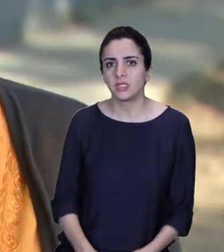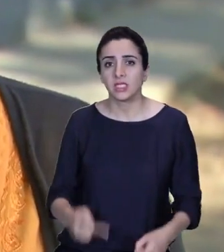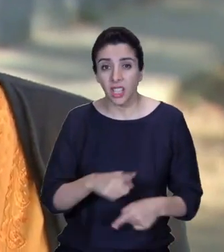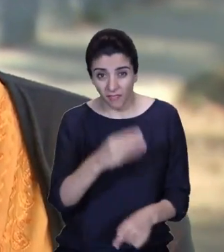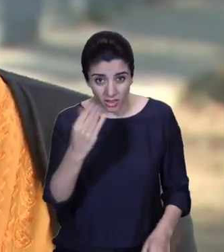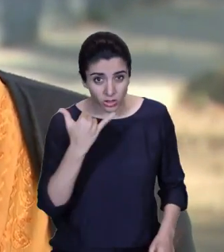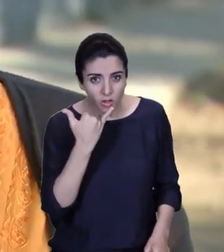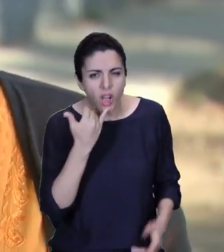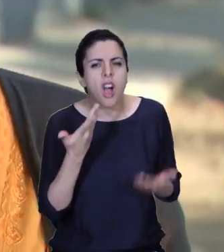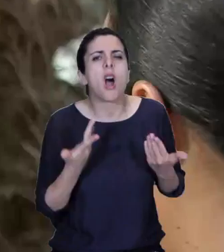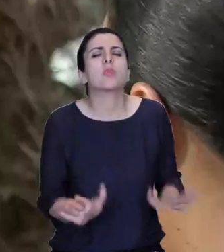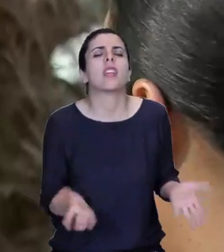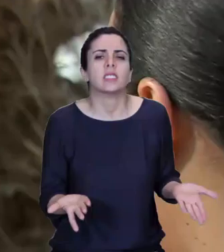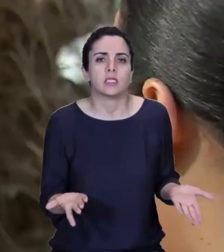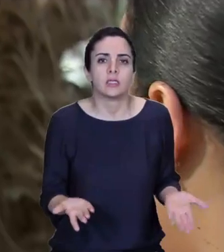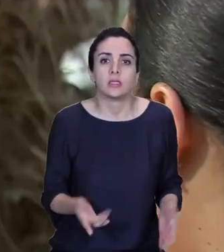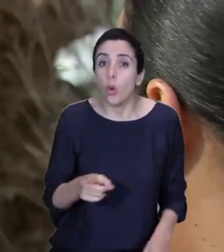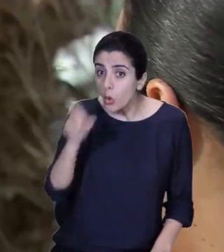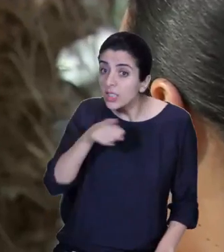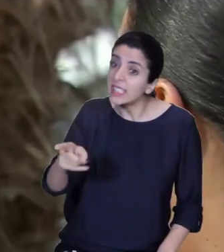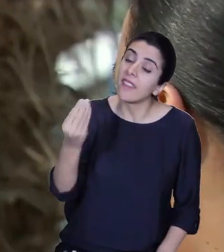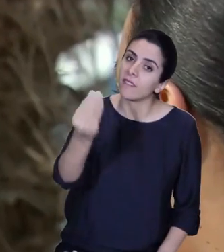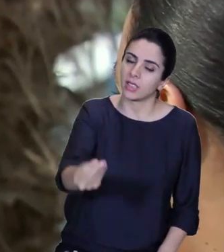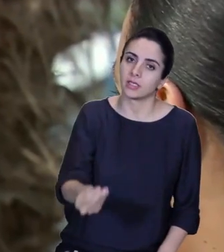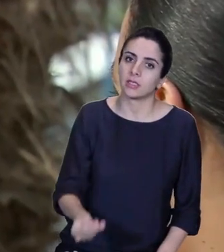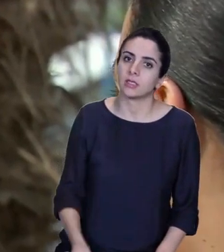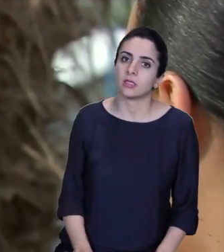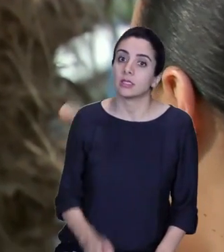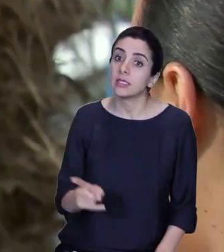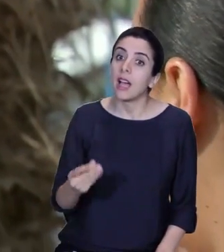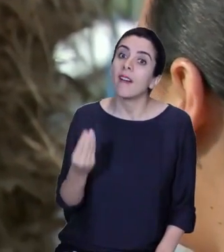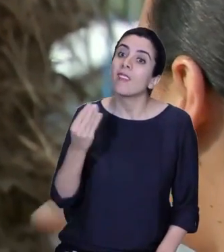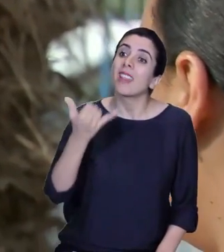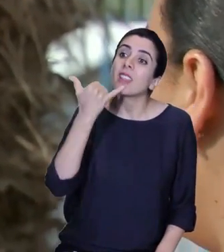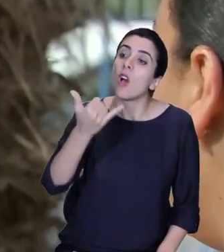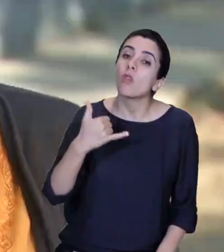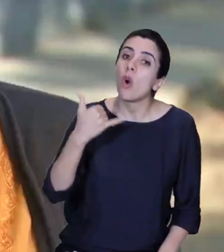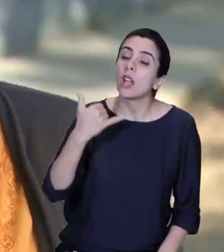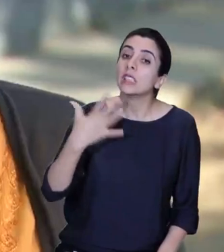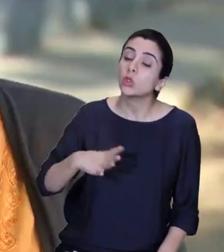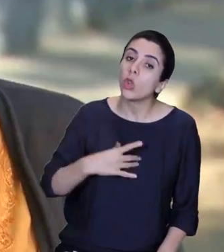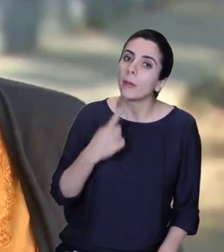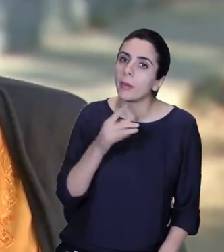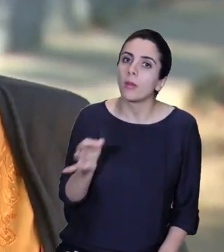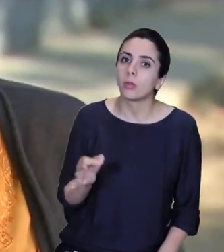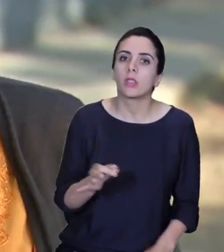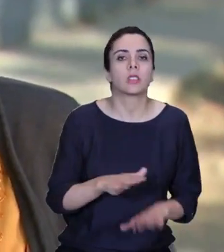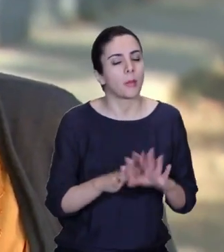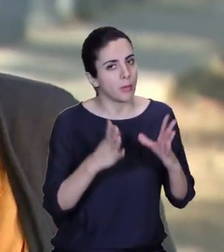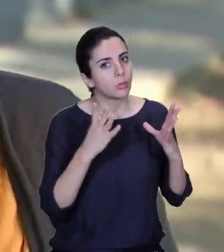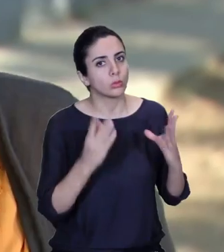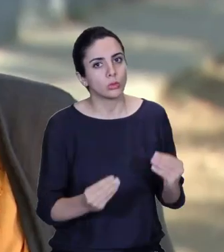Zehra senin verdiğin telefonu kabul edecek mi peki? Zaten o yüzden sen veriyorsun ya. Sanki sen ona ulaşmak istiyormuşsun gibi yani.